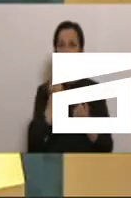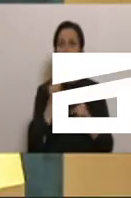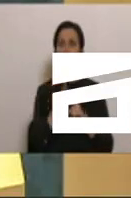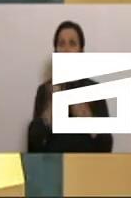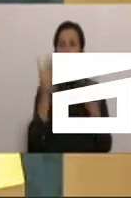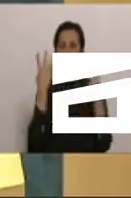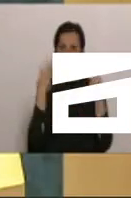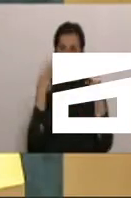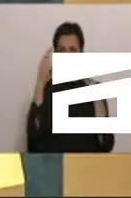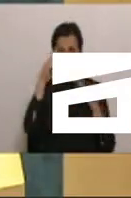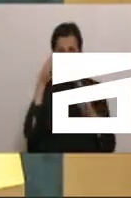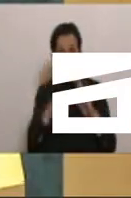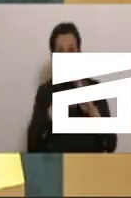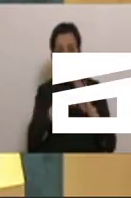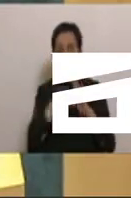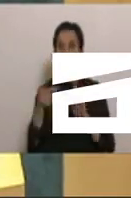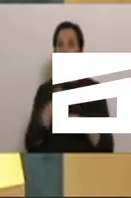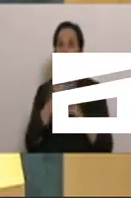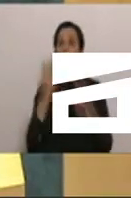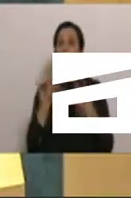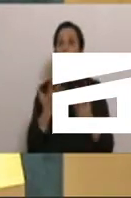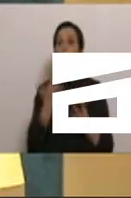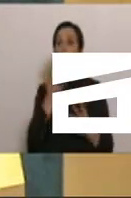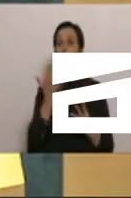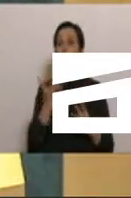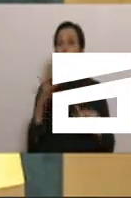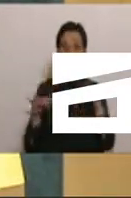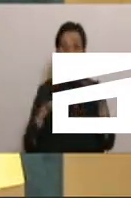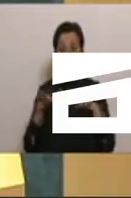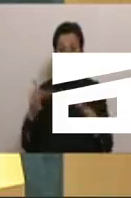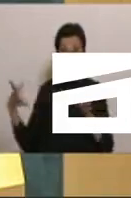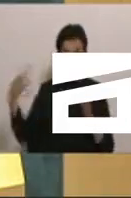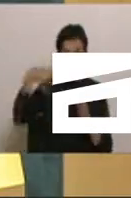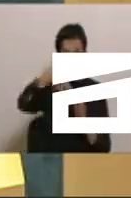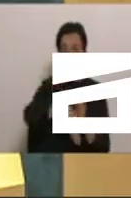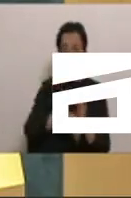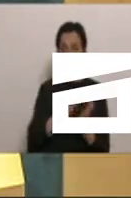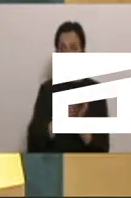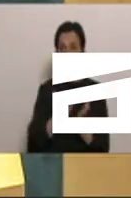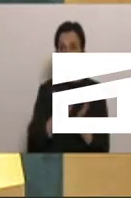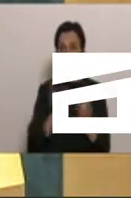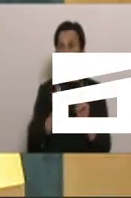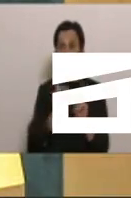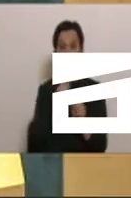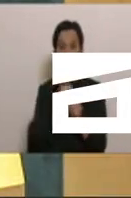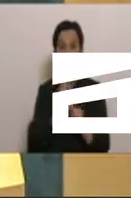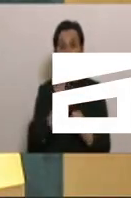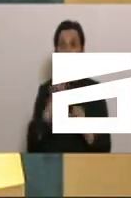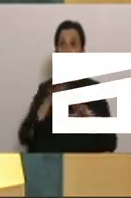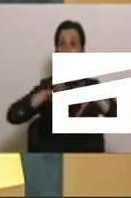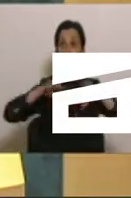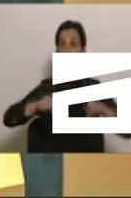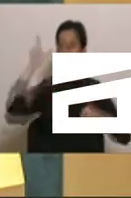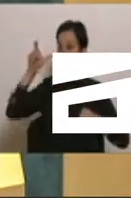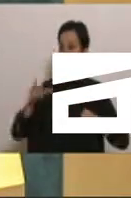მომონორჩილებაში სიამოვნებით ყოფნა, უბრალოდ პოლიტიკურ კორუფციაში ხარ ჩაფულები. და რომ არ გააკეთოთ ის რაც ოლიგარქს სურს,